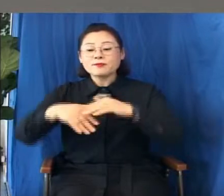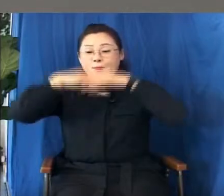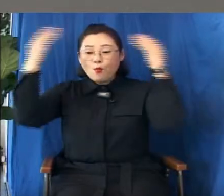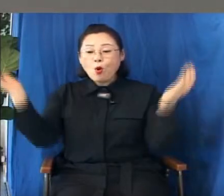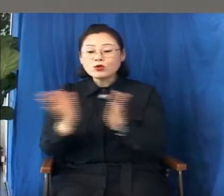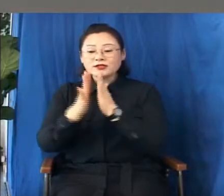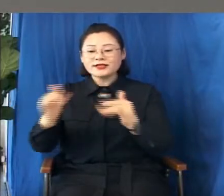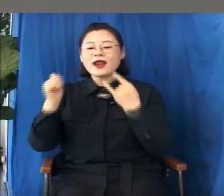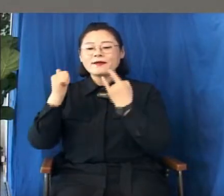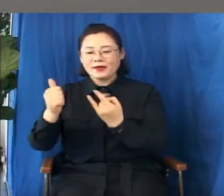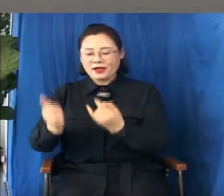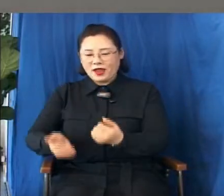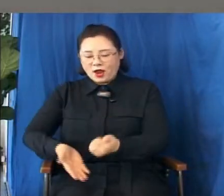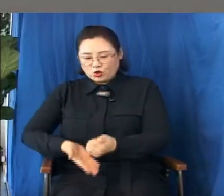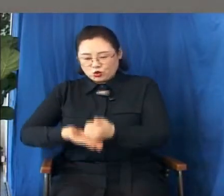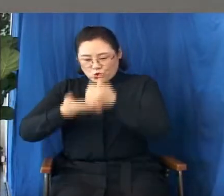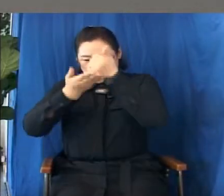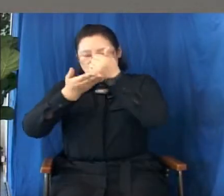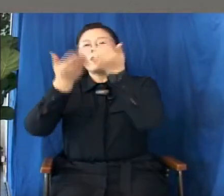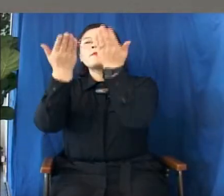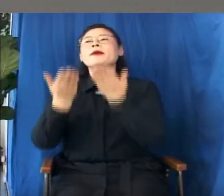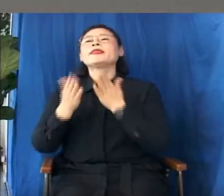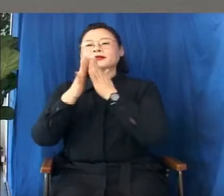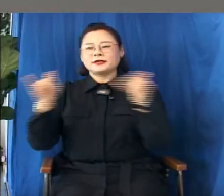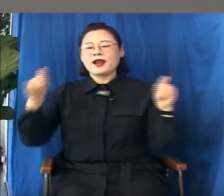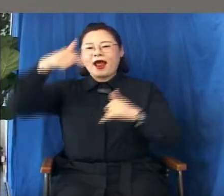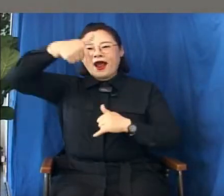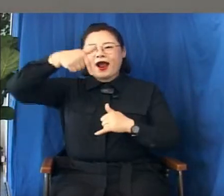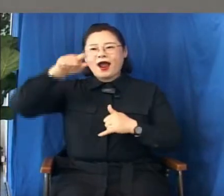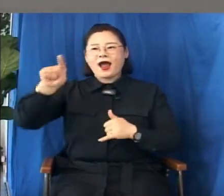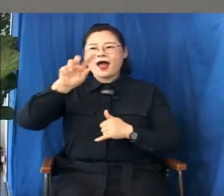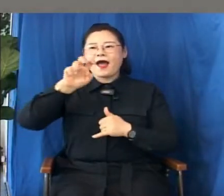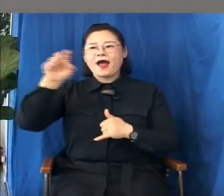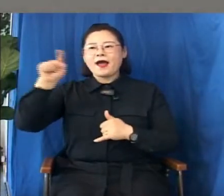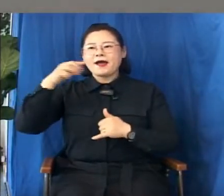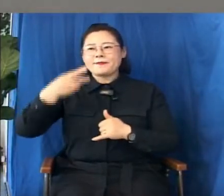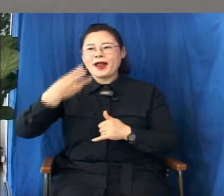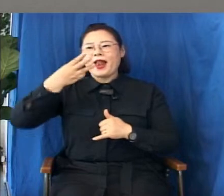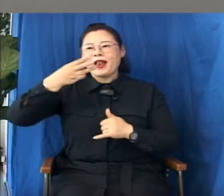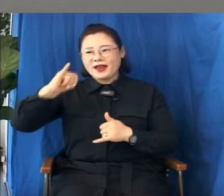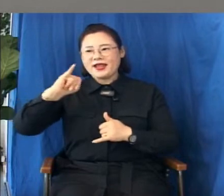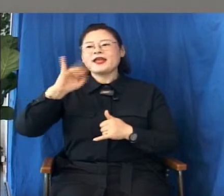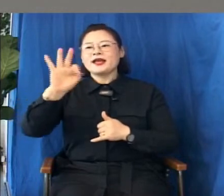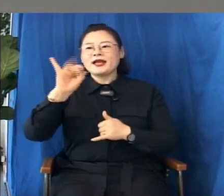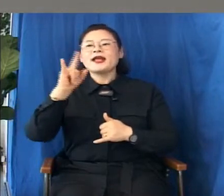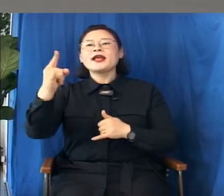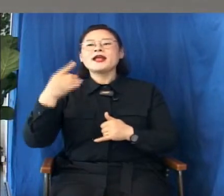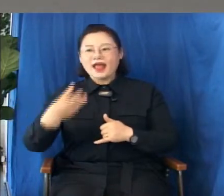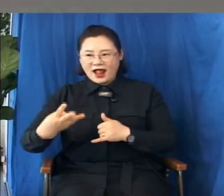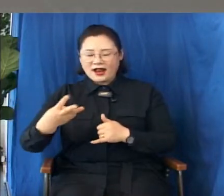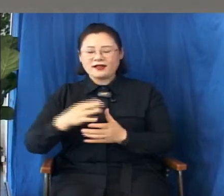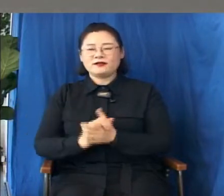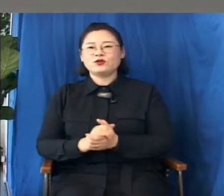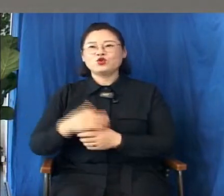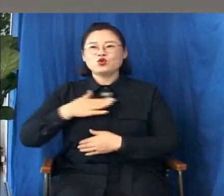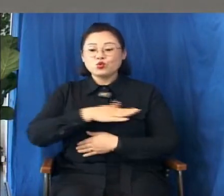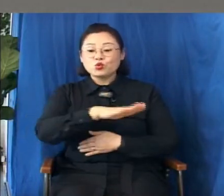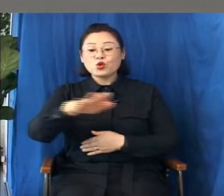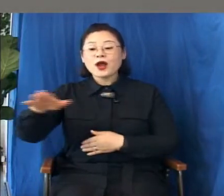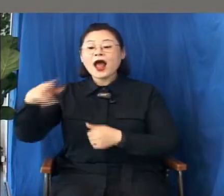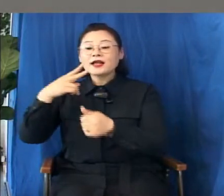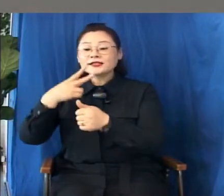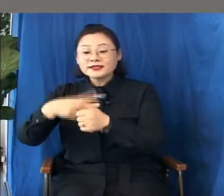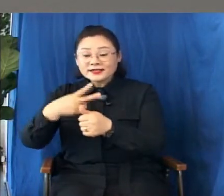모든 사람에게 존경받는 이런 평가가 나오는 거예요. 그러니까 우리가 선생님 그럴 때